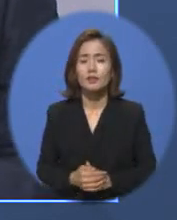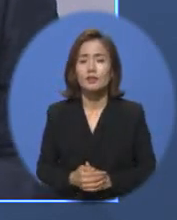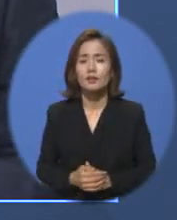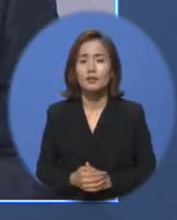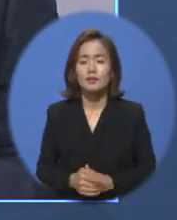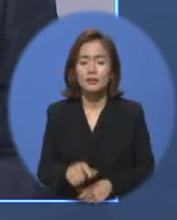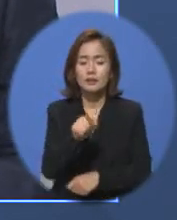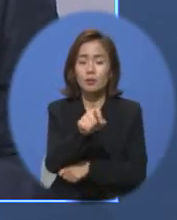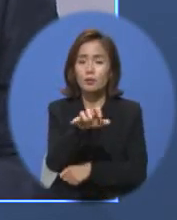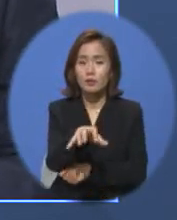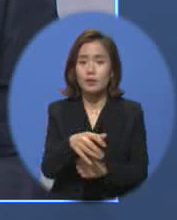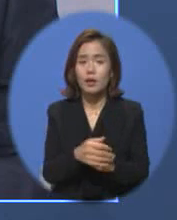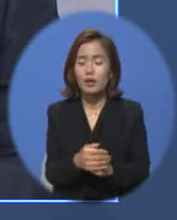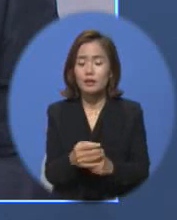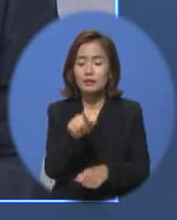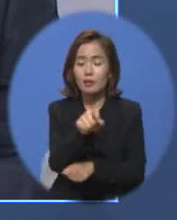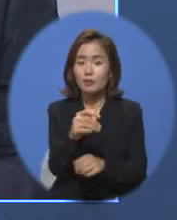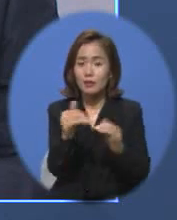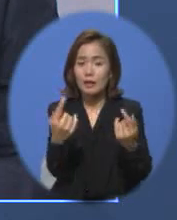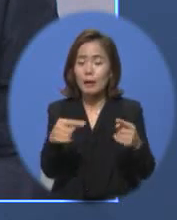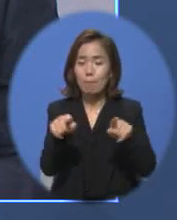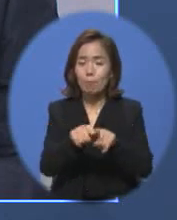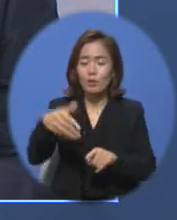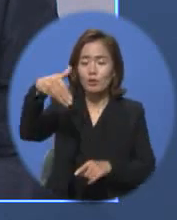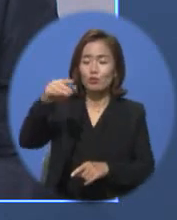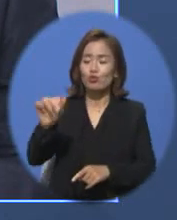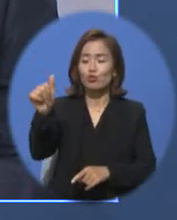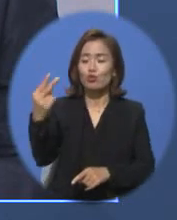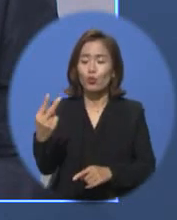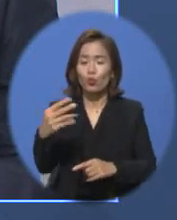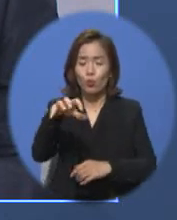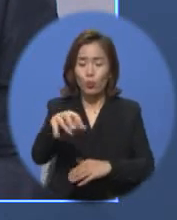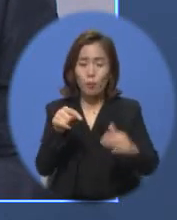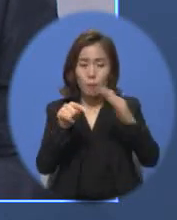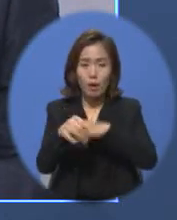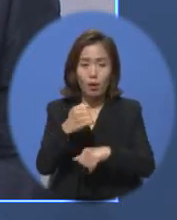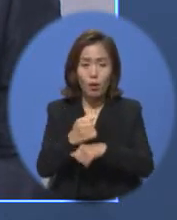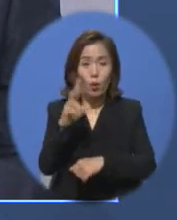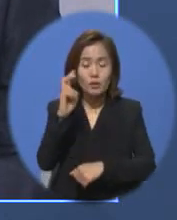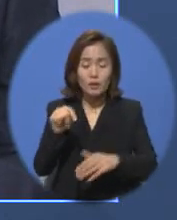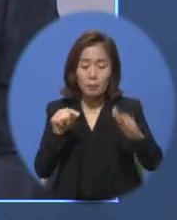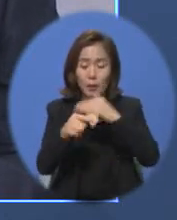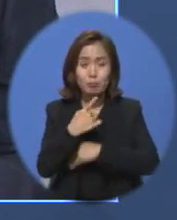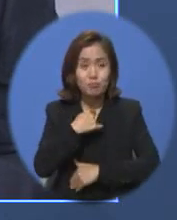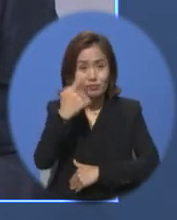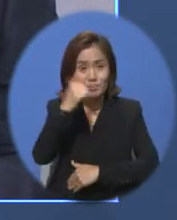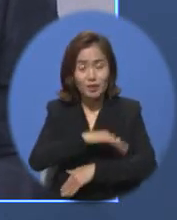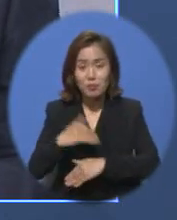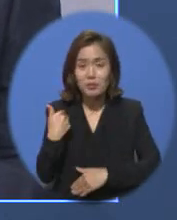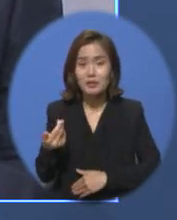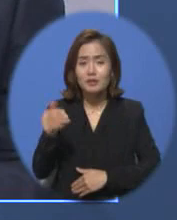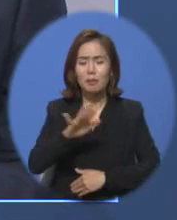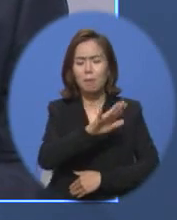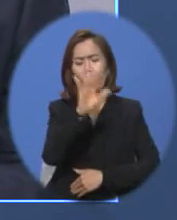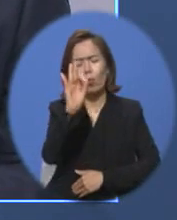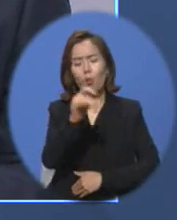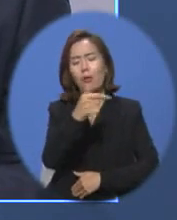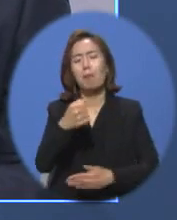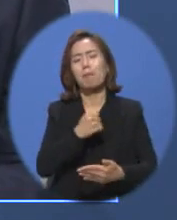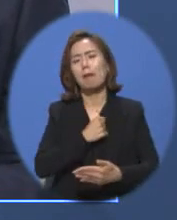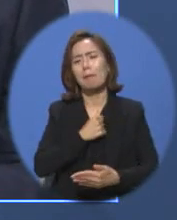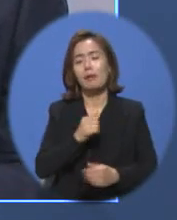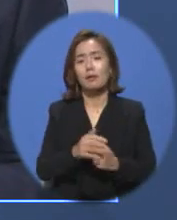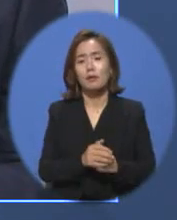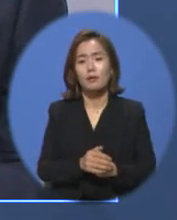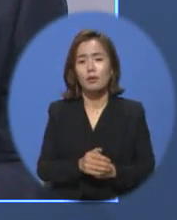며칠전,저는 회사매니저님과함께충석동에갔습니다. 당신이그곳에가본적이있는지모르겠지만,정말 마음이아팠어